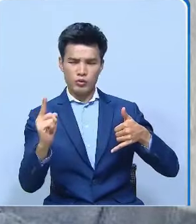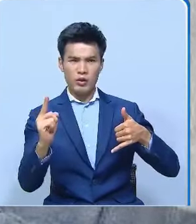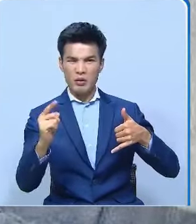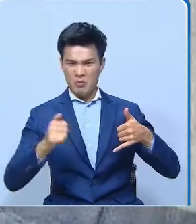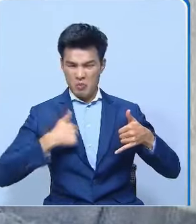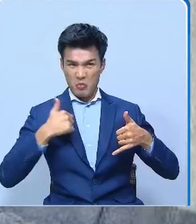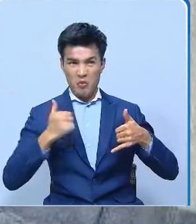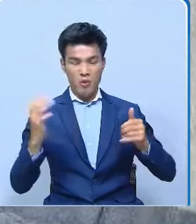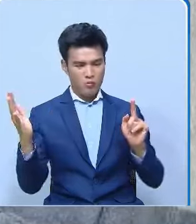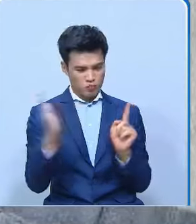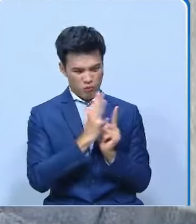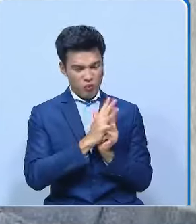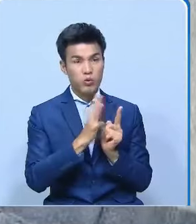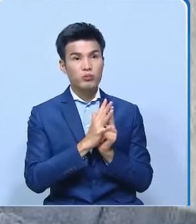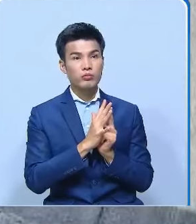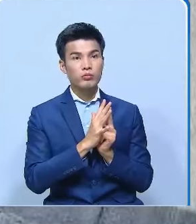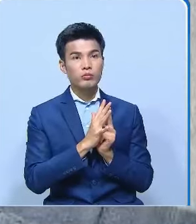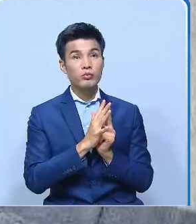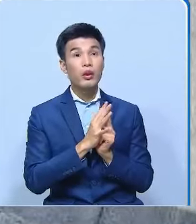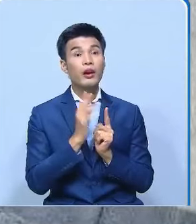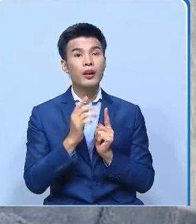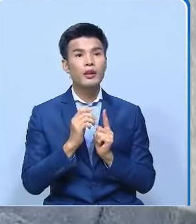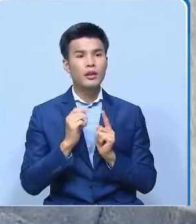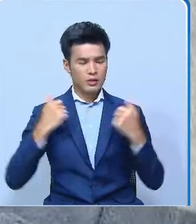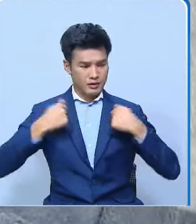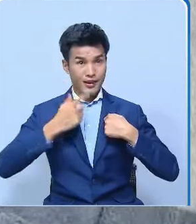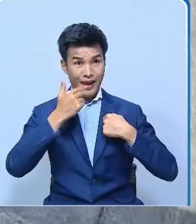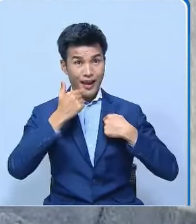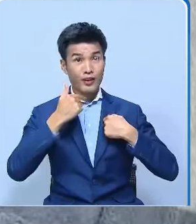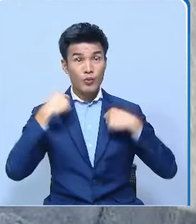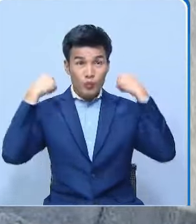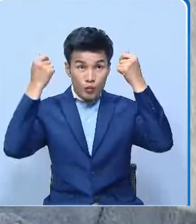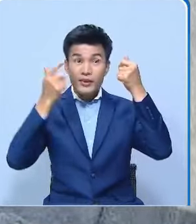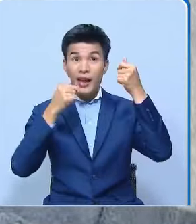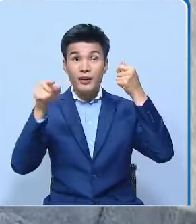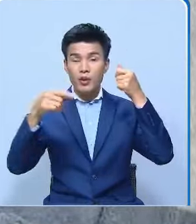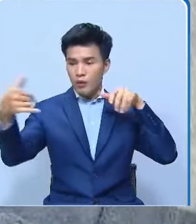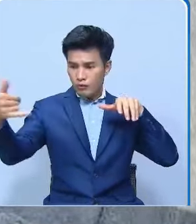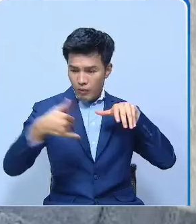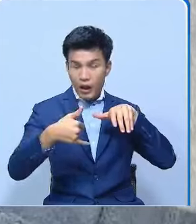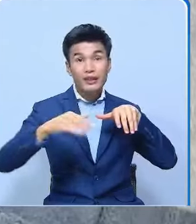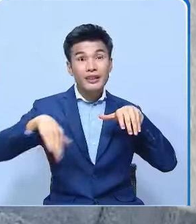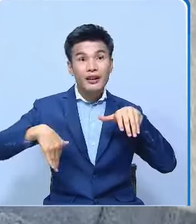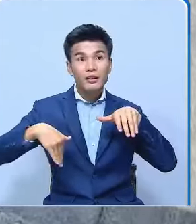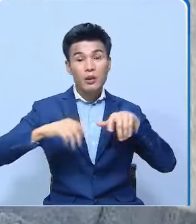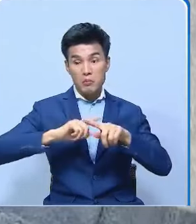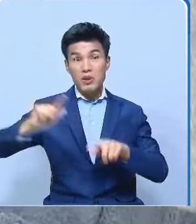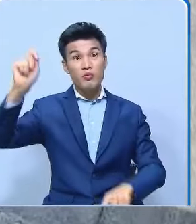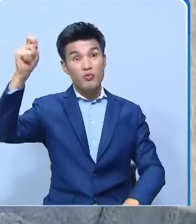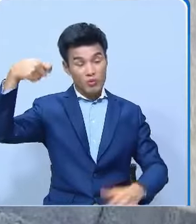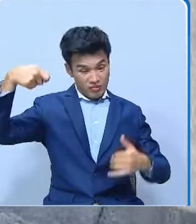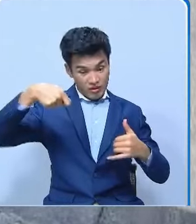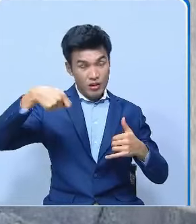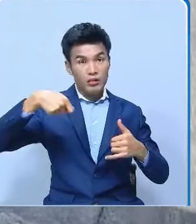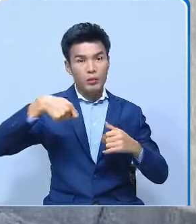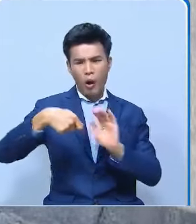รุมเข้ามาทำร้ายไอ้คนสวมฮู้ดแดงนั่นน่ะเสื้อที่มีฮู้ดสีแดงอ่ะวิ่งตามมาทีหลังแต่ถือมีดเงื้อมาจะแทงแ